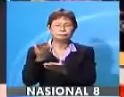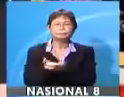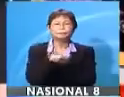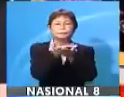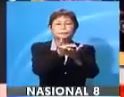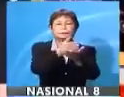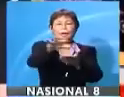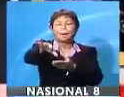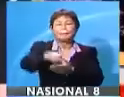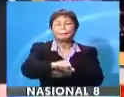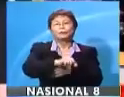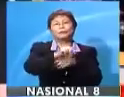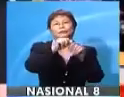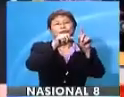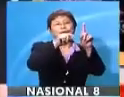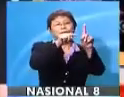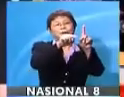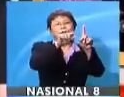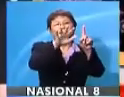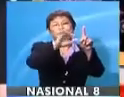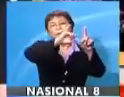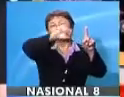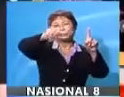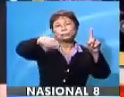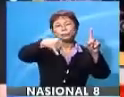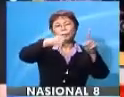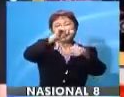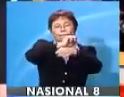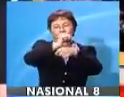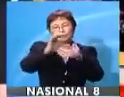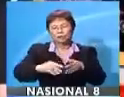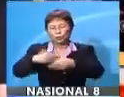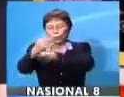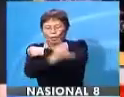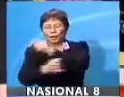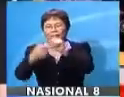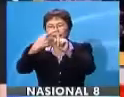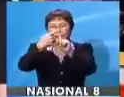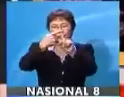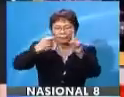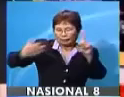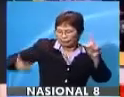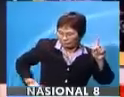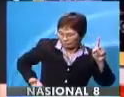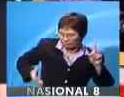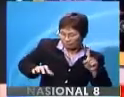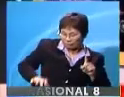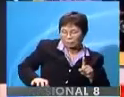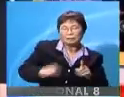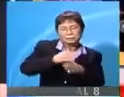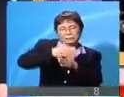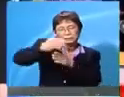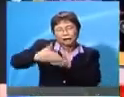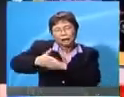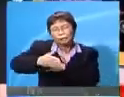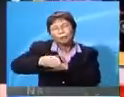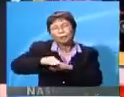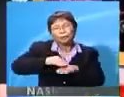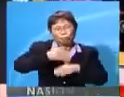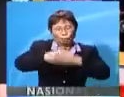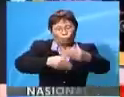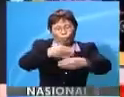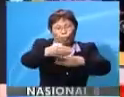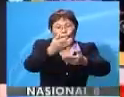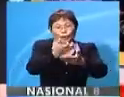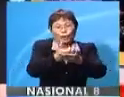Cadangan pengambilan seramai 1.5 juta pekerja asing dari Bangladesh dibuat setelah mengambil kira perkembangan